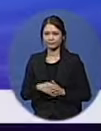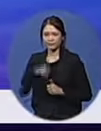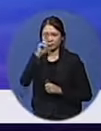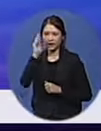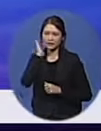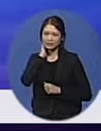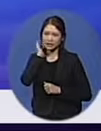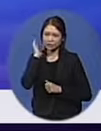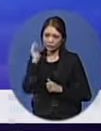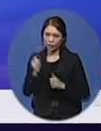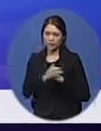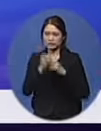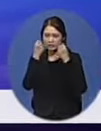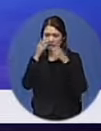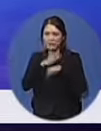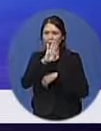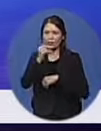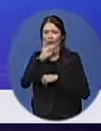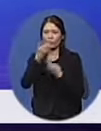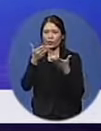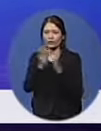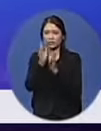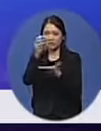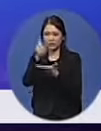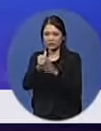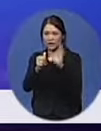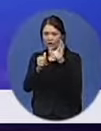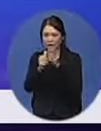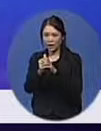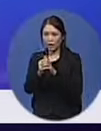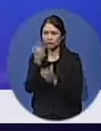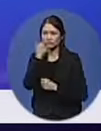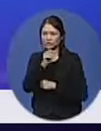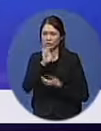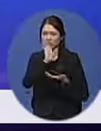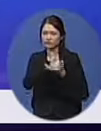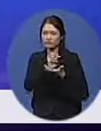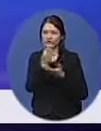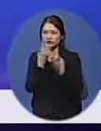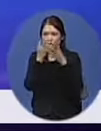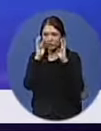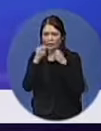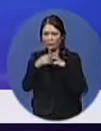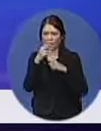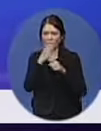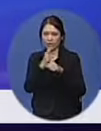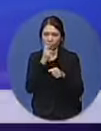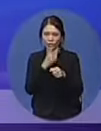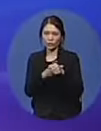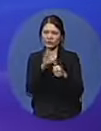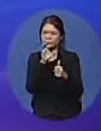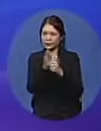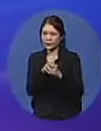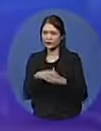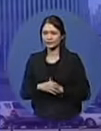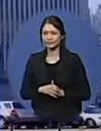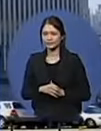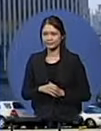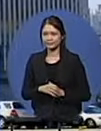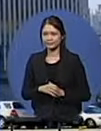박근혜 대통령은 신임 보건복지부 장관에 정진엽 분당 서울대병원 교수를 내정했습니다.